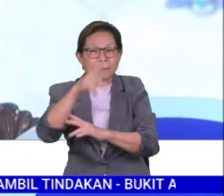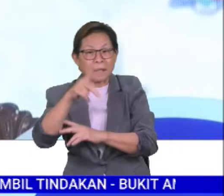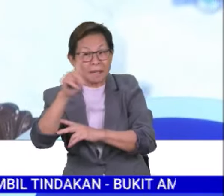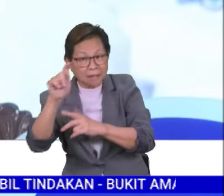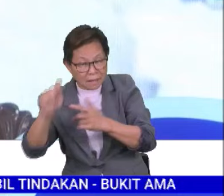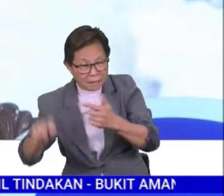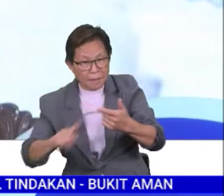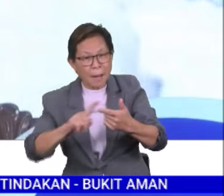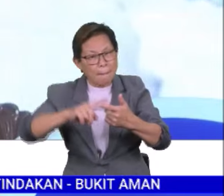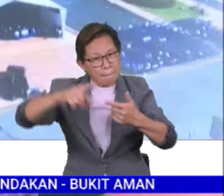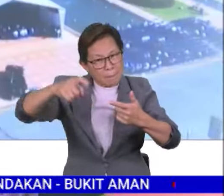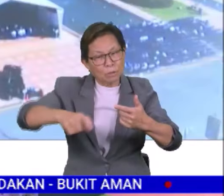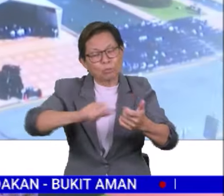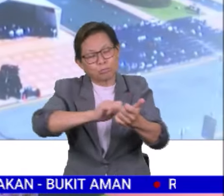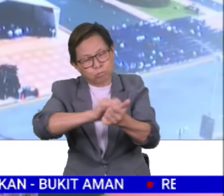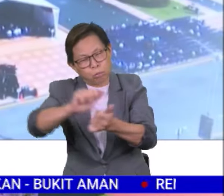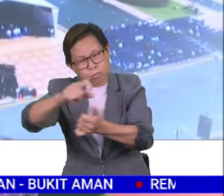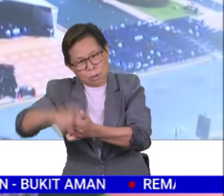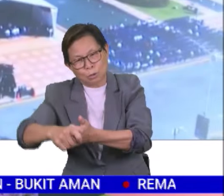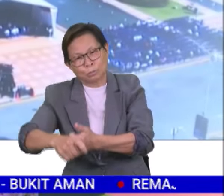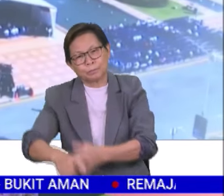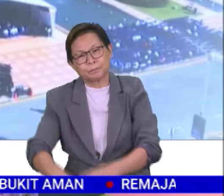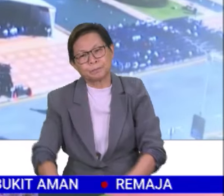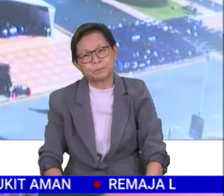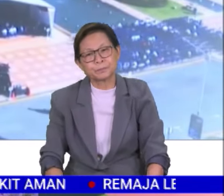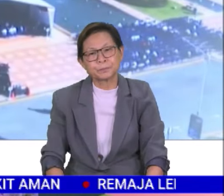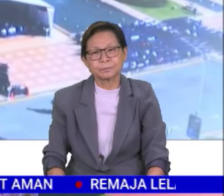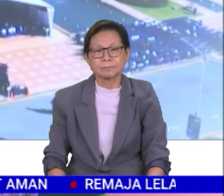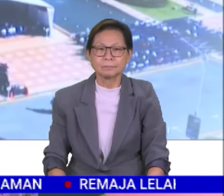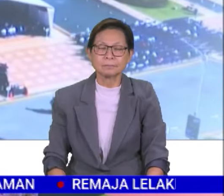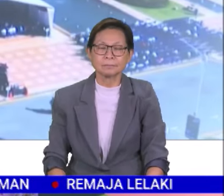KPKT diperlukan.